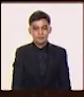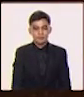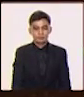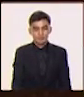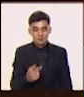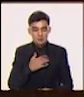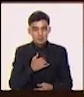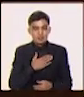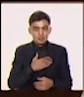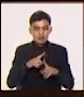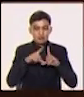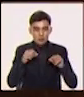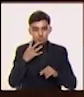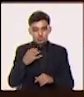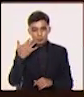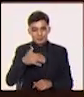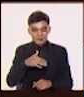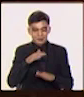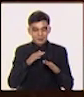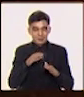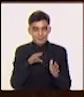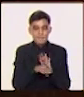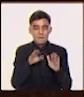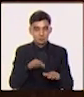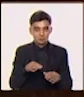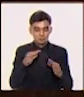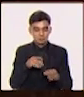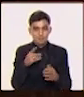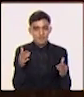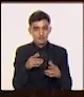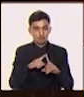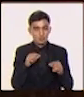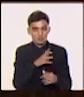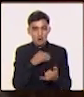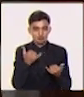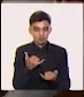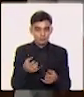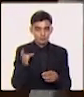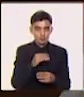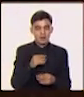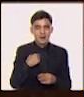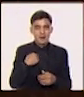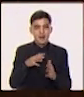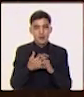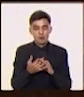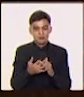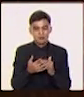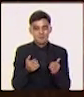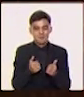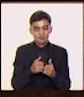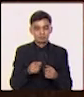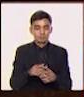мектебіміз 450 орындыға арналған болатын, шағын мектеп. Қазір күнделікті біздің ауыл өсіп